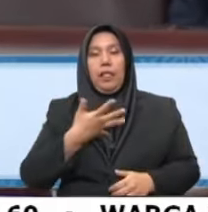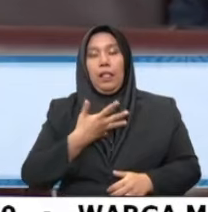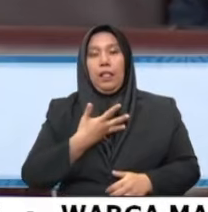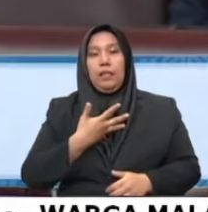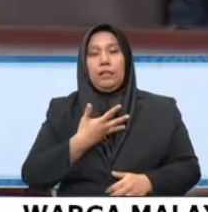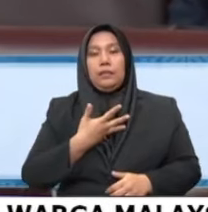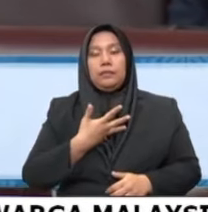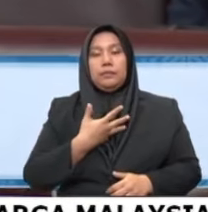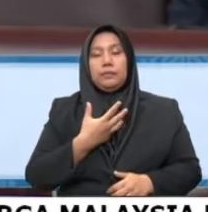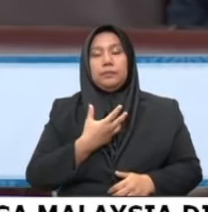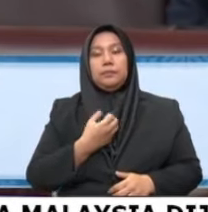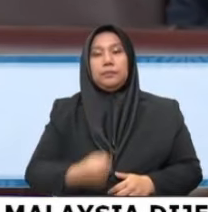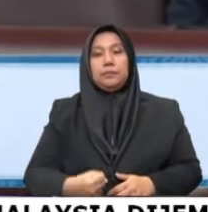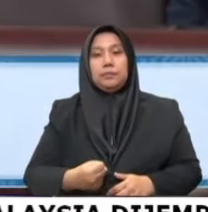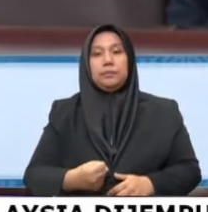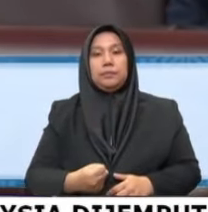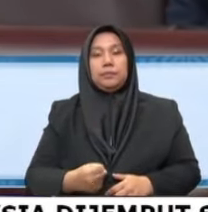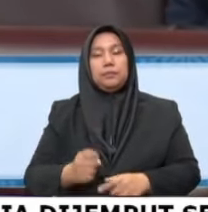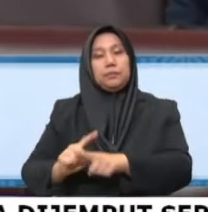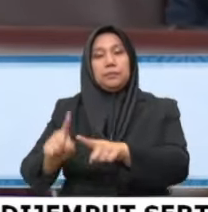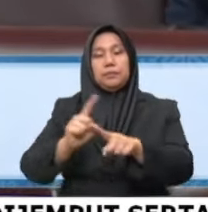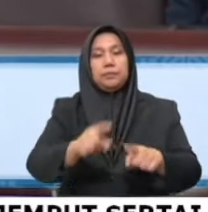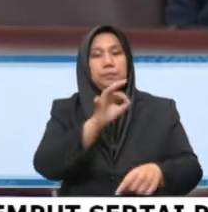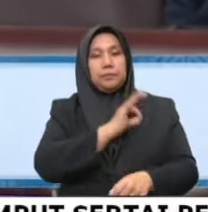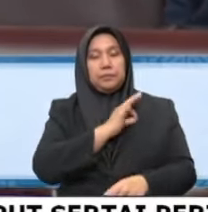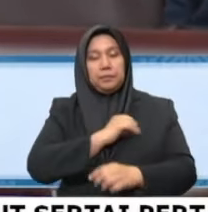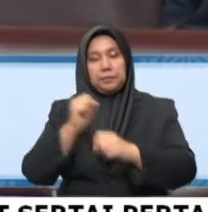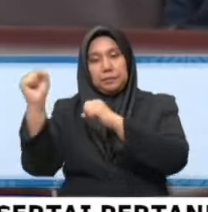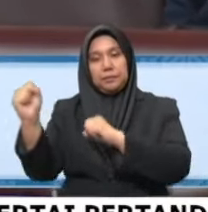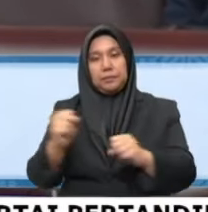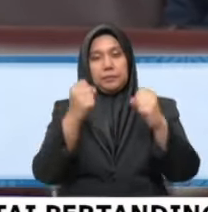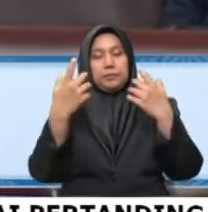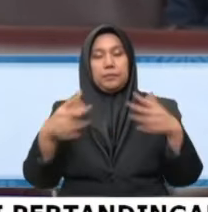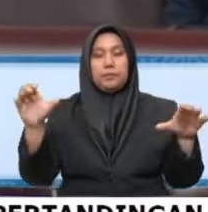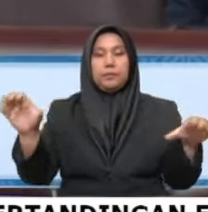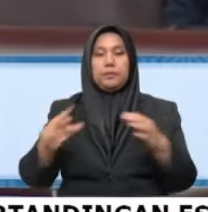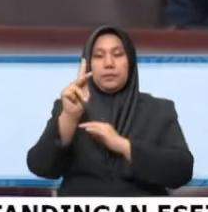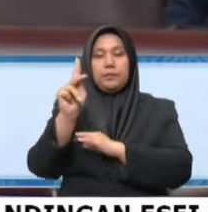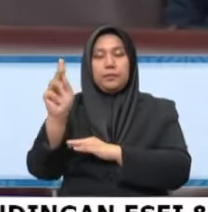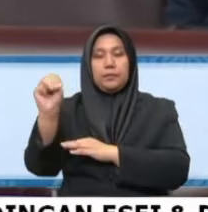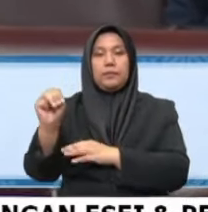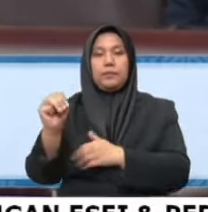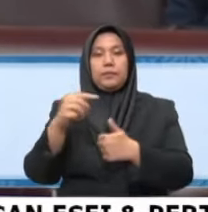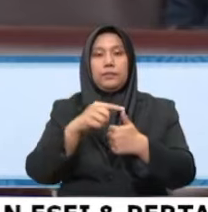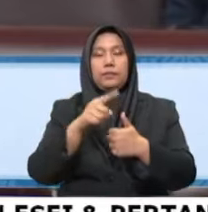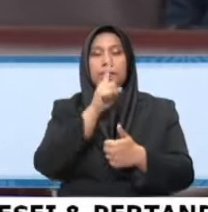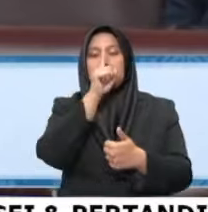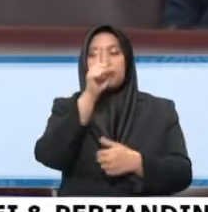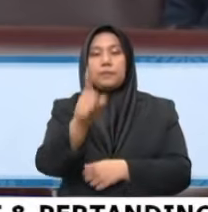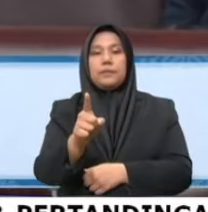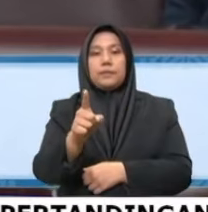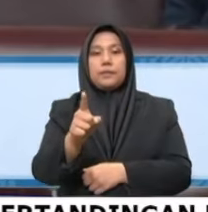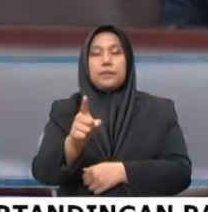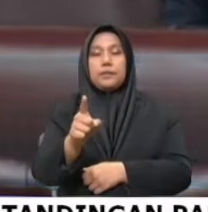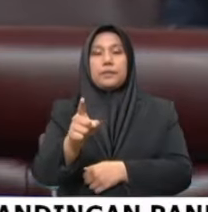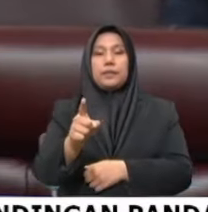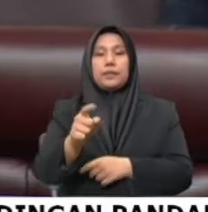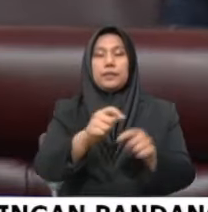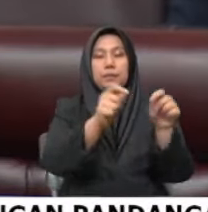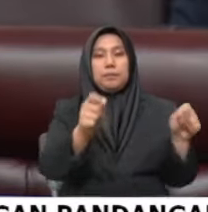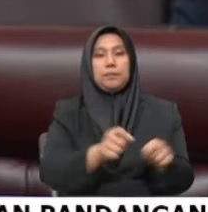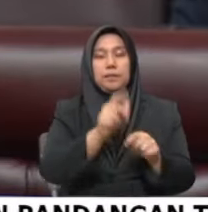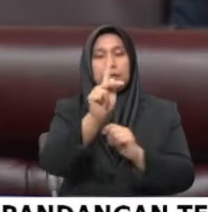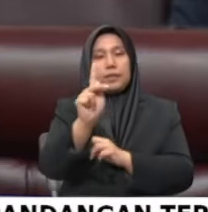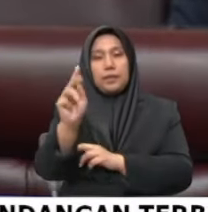pelbagai insentif, inisiatif dan strategi telah dilaksanakan oleh KKM, antaranya adalah memastikan fasilitis kesihatan